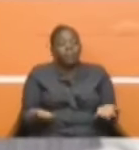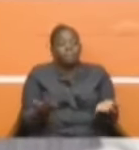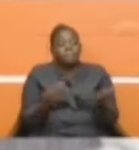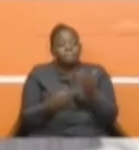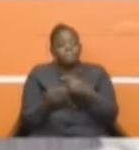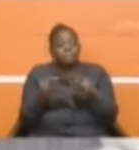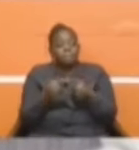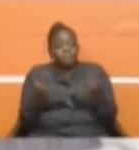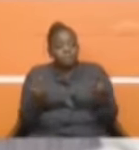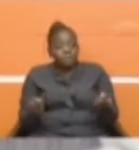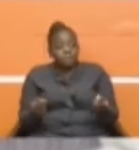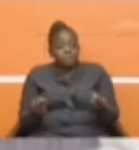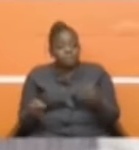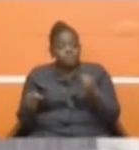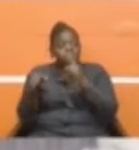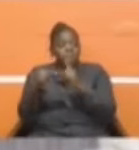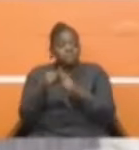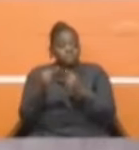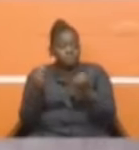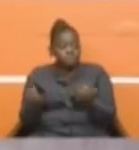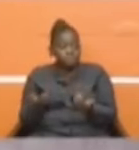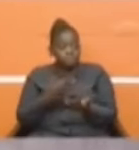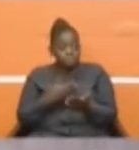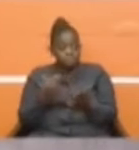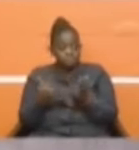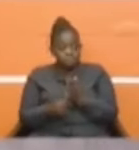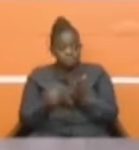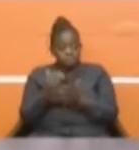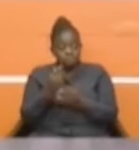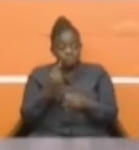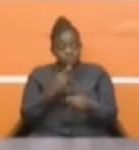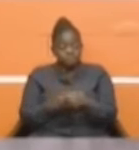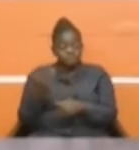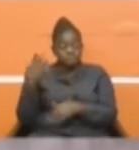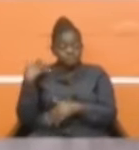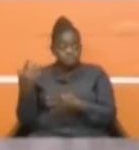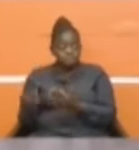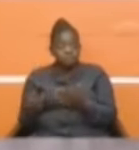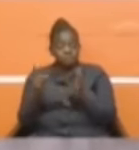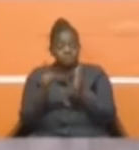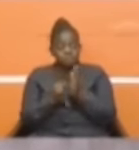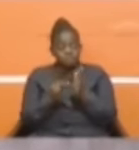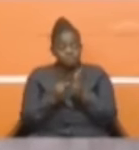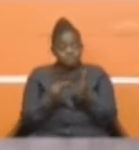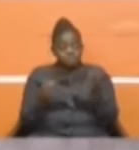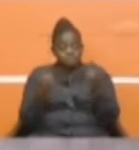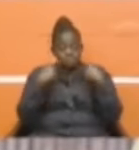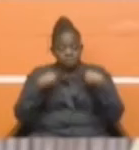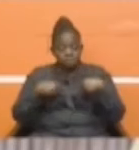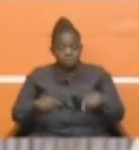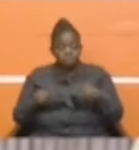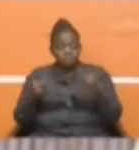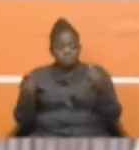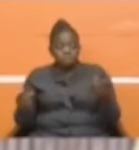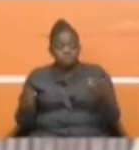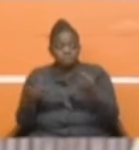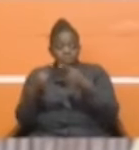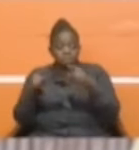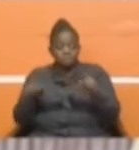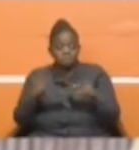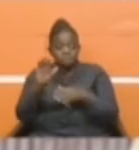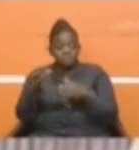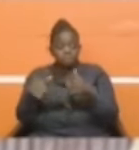bannaye nange nonvuddeyo mbeegasseeko tetusiinaako buzibu. Yovuddeko Dr. Saddam Rashid Lukwago yalangira mu mawulire nga bw'atalasa bakyala